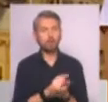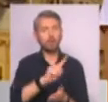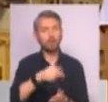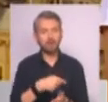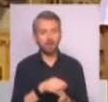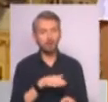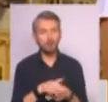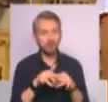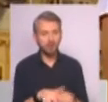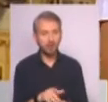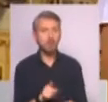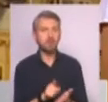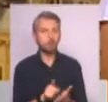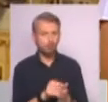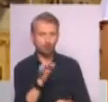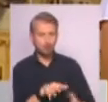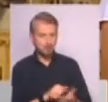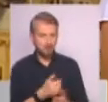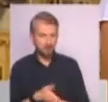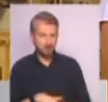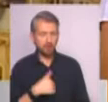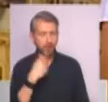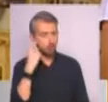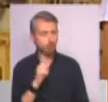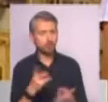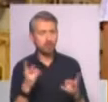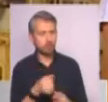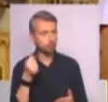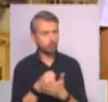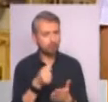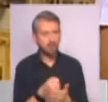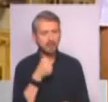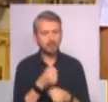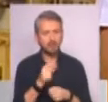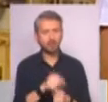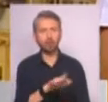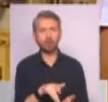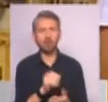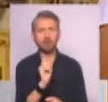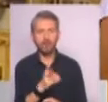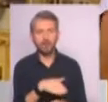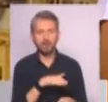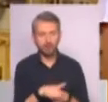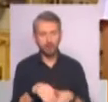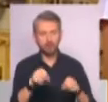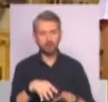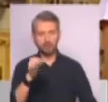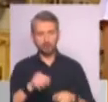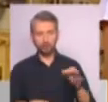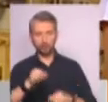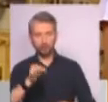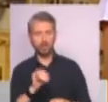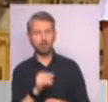ще судом займатися важко. Але, принаймні, я вважаю, що треба стучати, заставляти цей комунальний ЖЕК виконати рішення суду